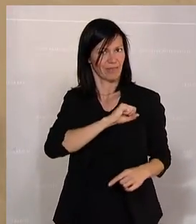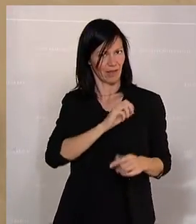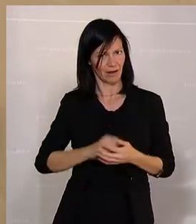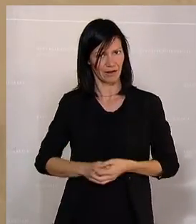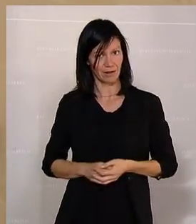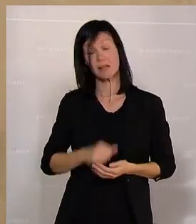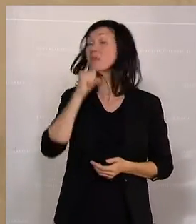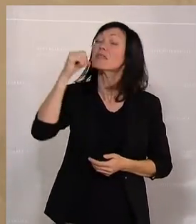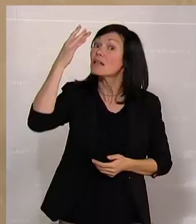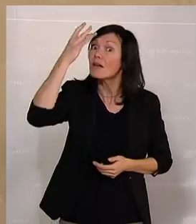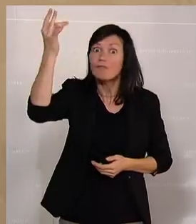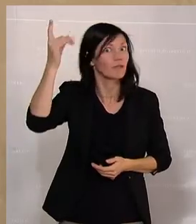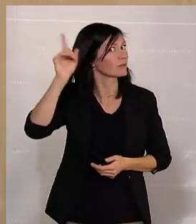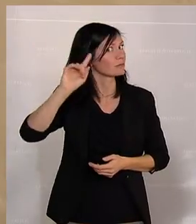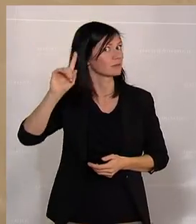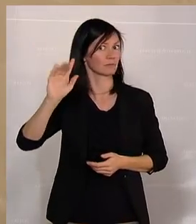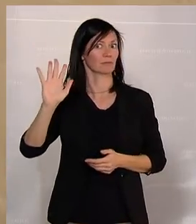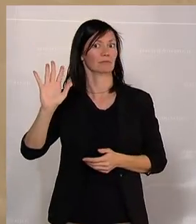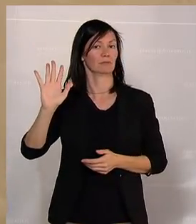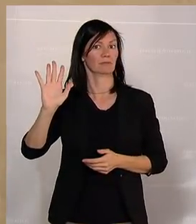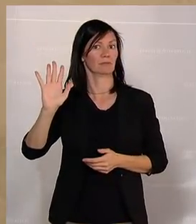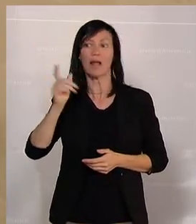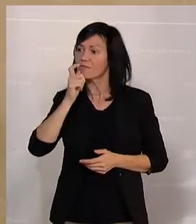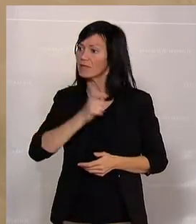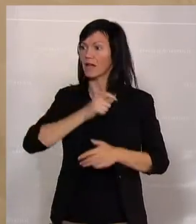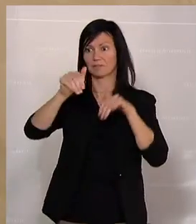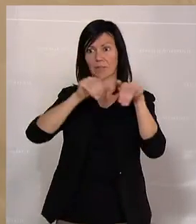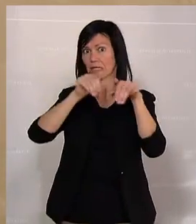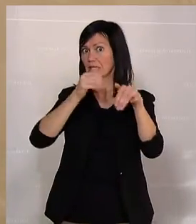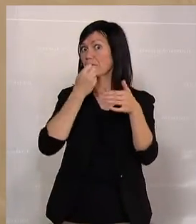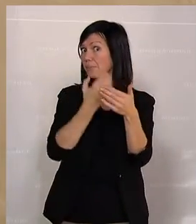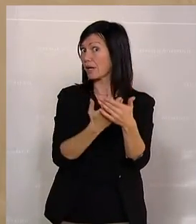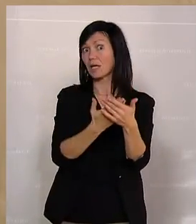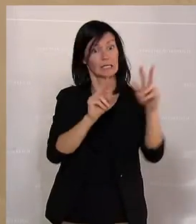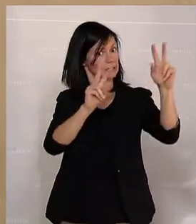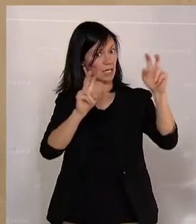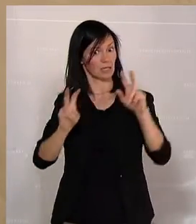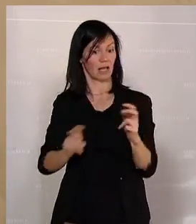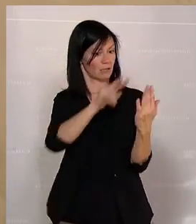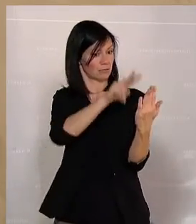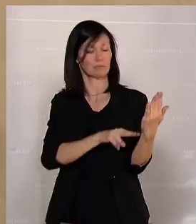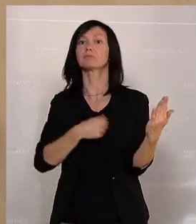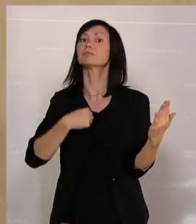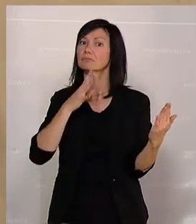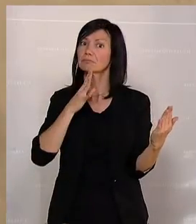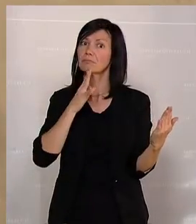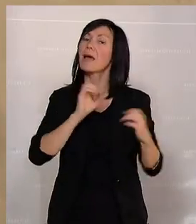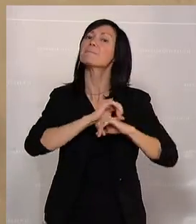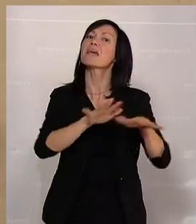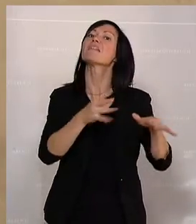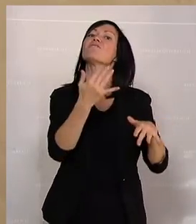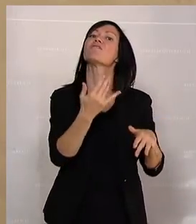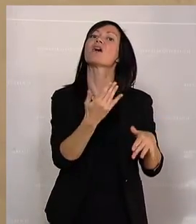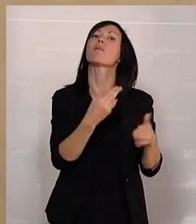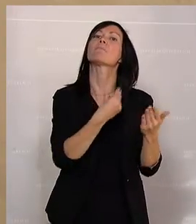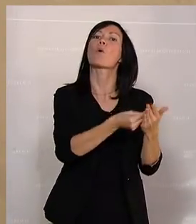keine Erfindung meinerseits, sondern ich zitiere Ihnen aus dem Bericht des Finanzministeriums, was die einzelnen Medien bekommen haben. Nämlich